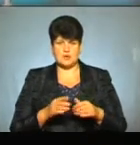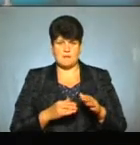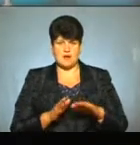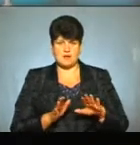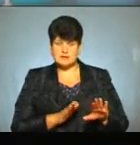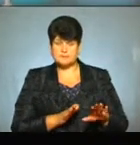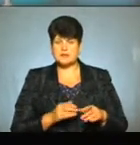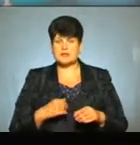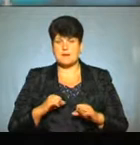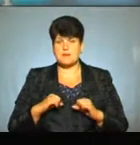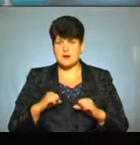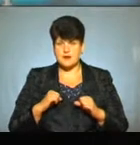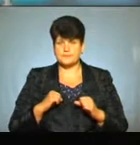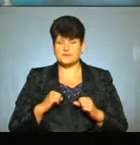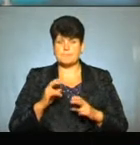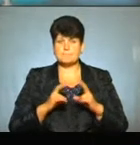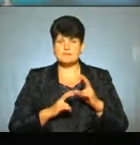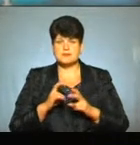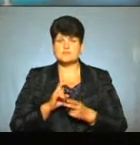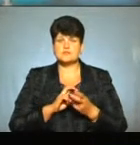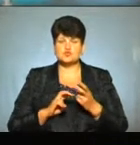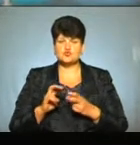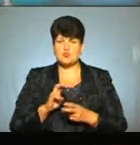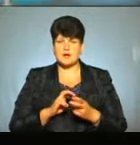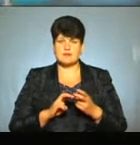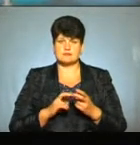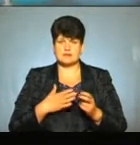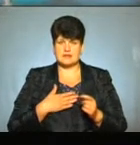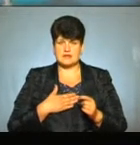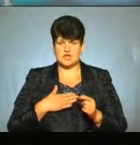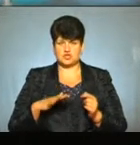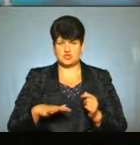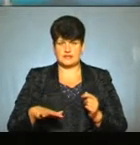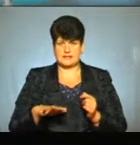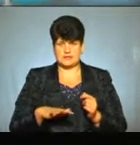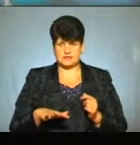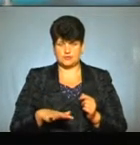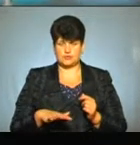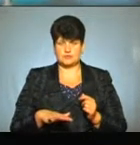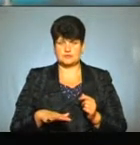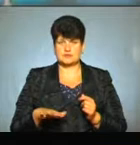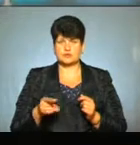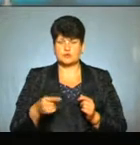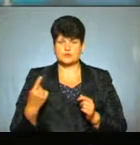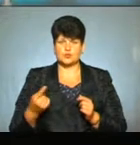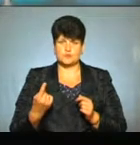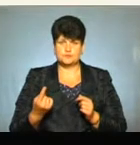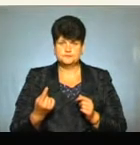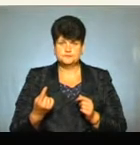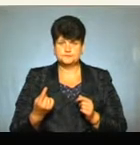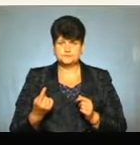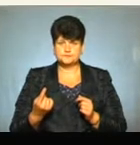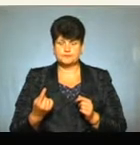практики і таки намагаємося такі підприємства шукати саме на нашій території, тобто на території нашої Тернопільської